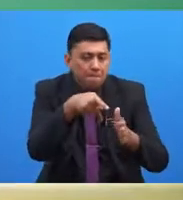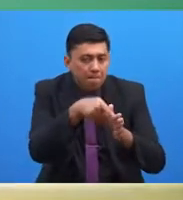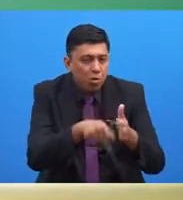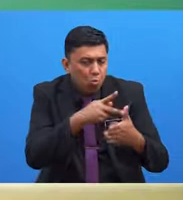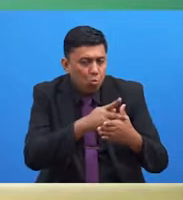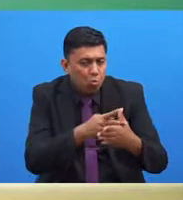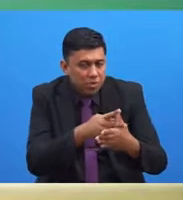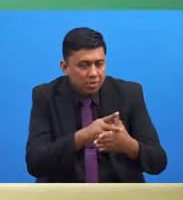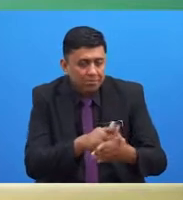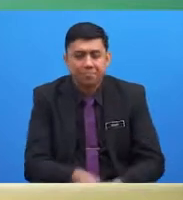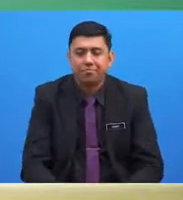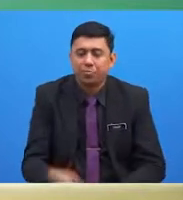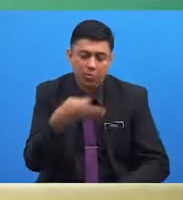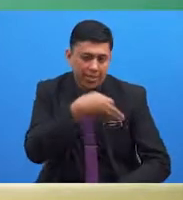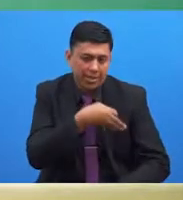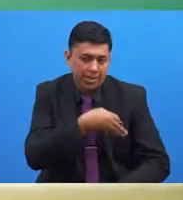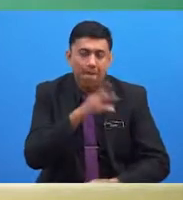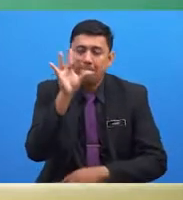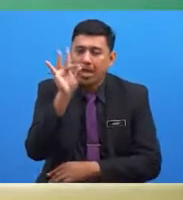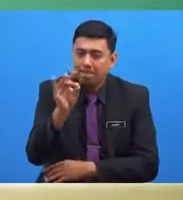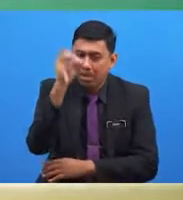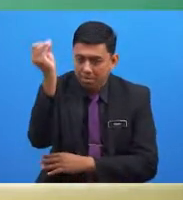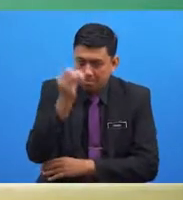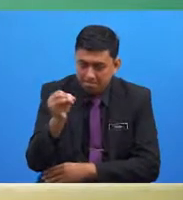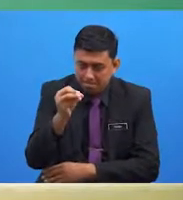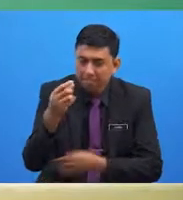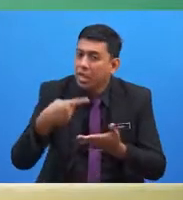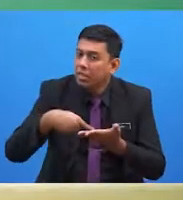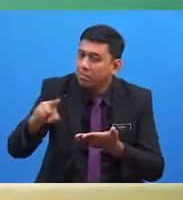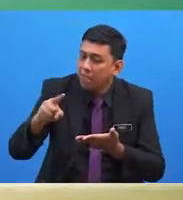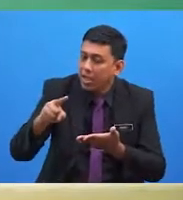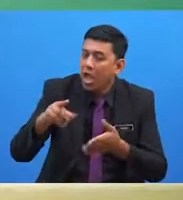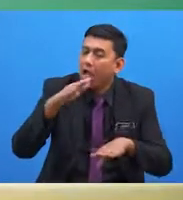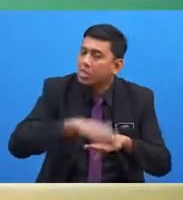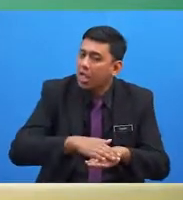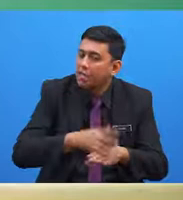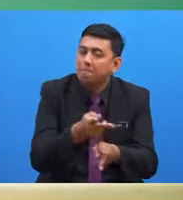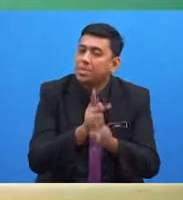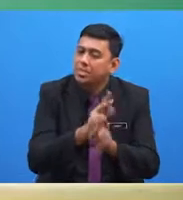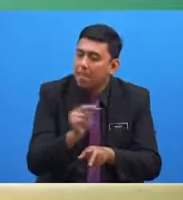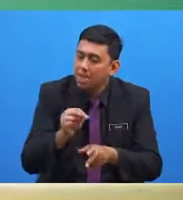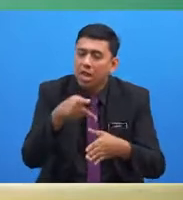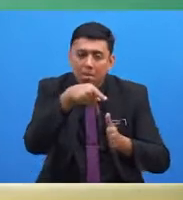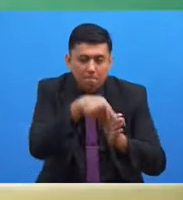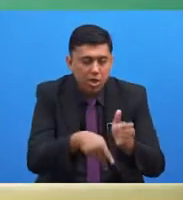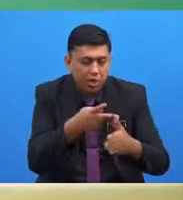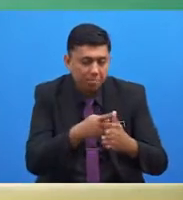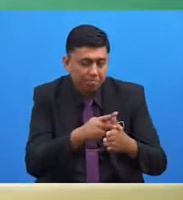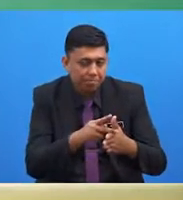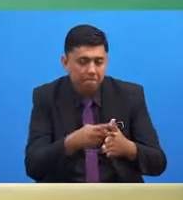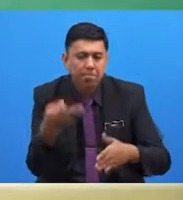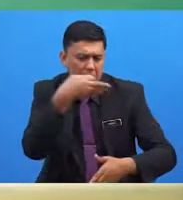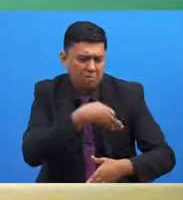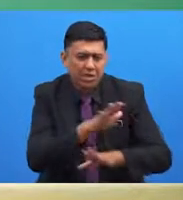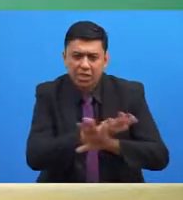kedua, faedah 8% setahun dibayar atas pinjaman perkongsi. Ketiga, faedah